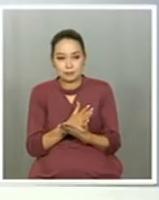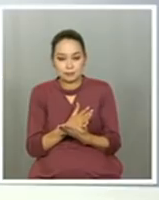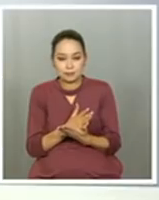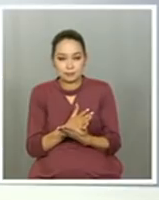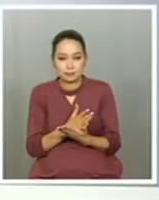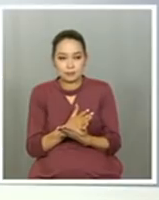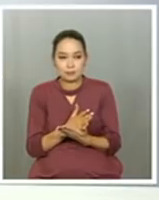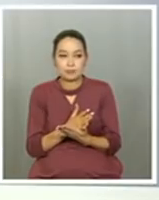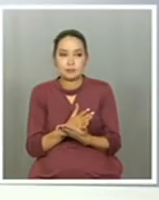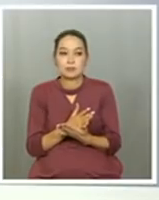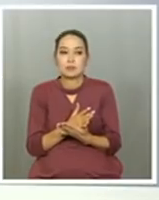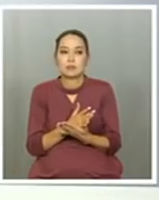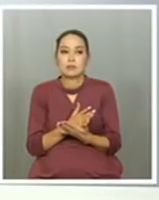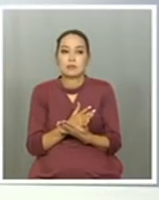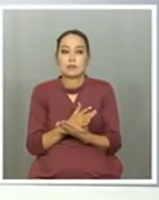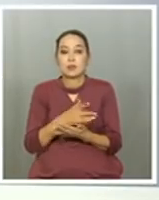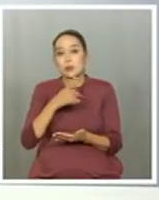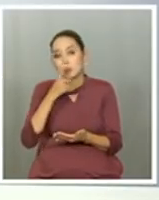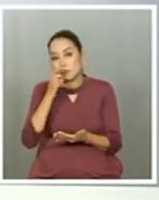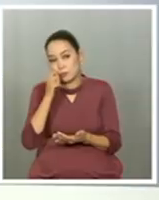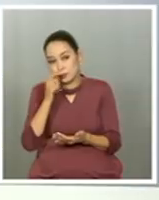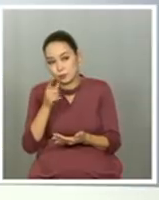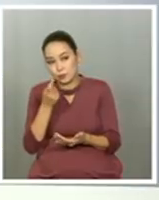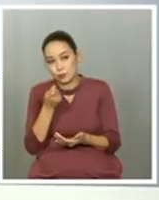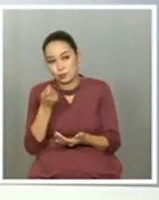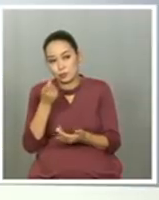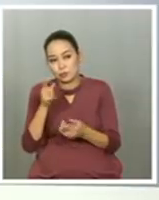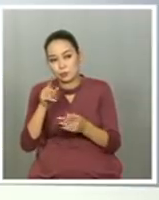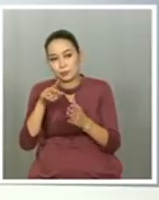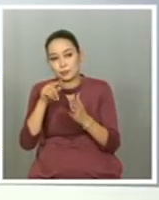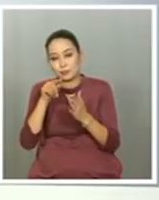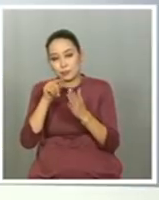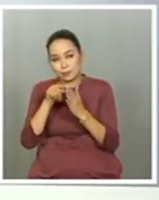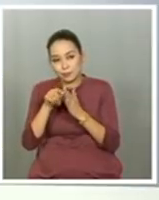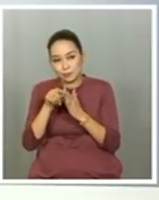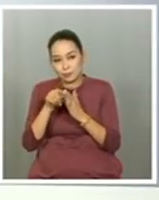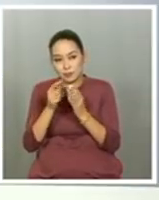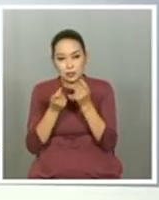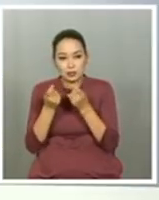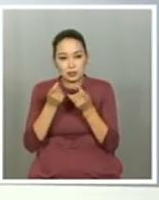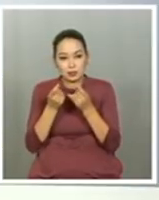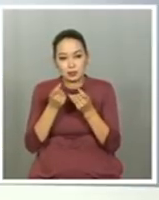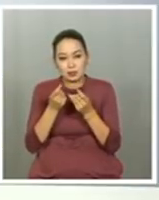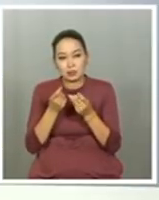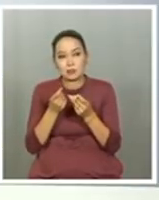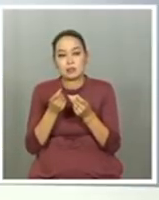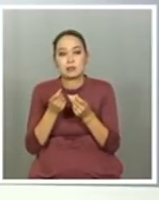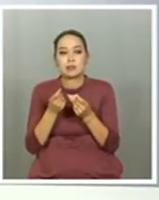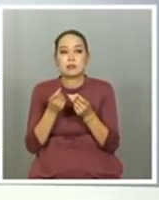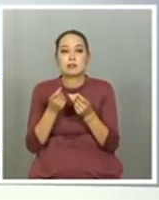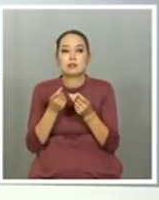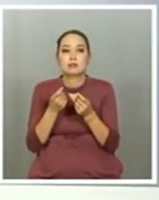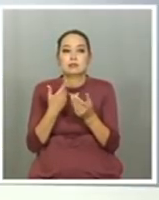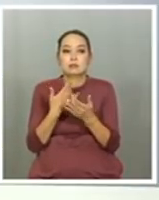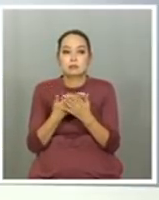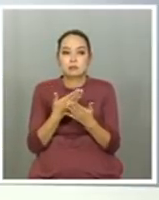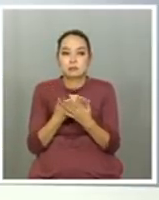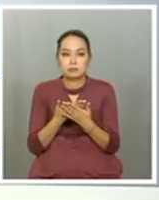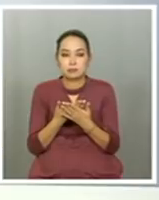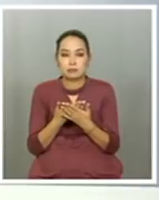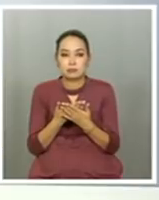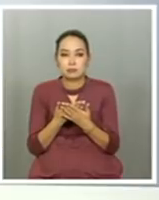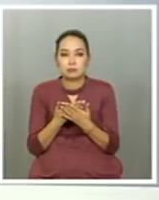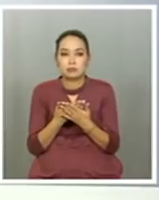Және аталық тозаң қаптың ішінде тозаң орналасады. Тозаңдардың саны